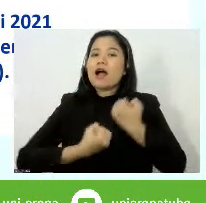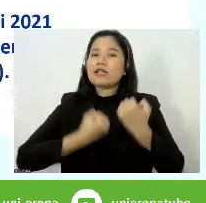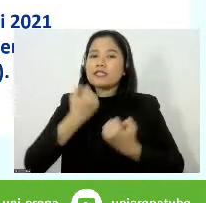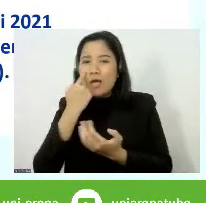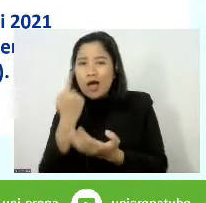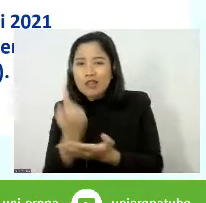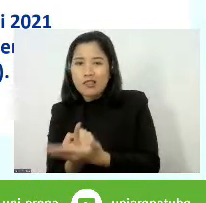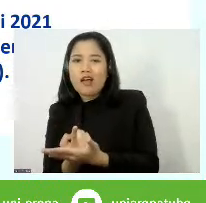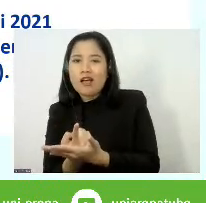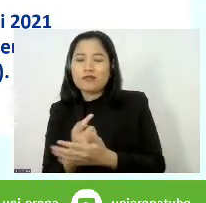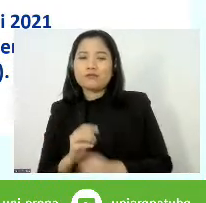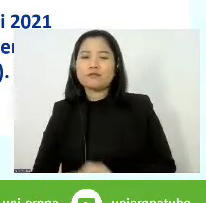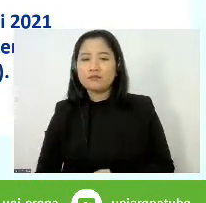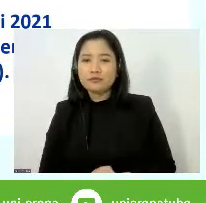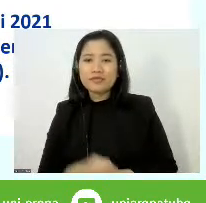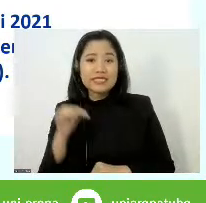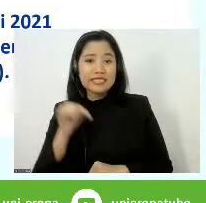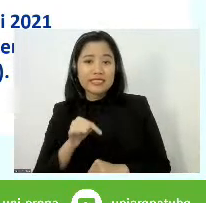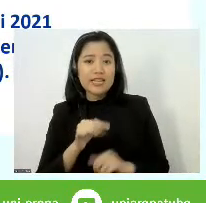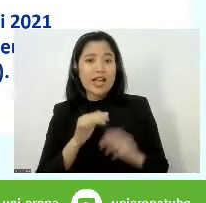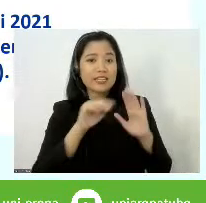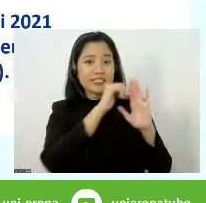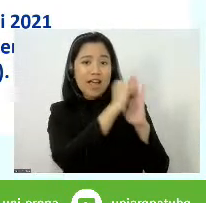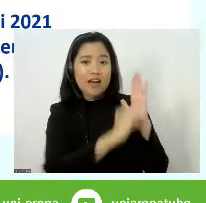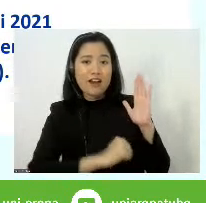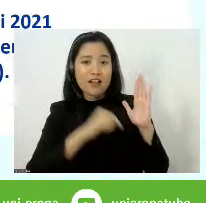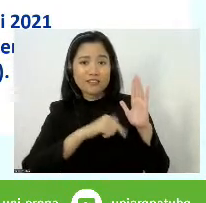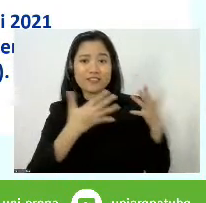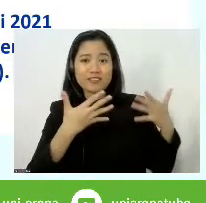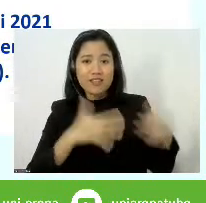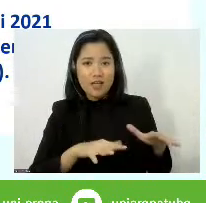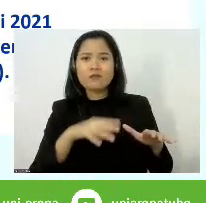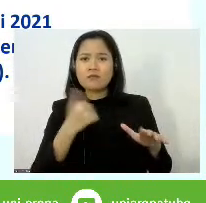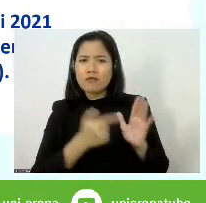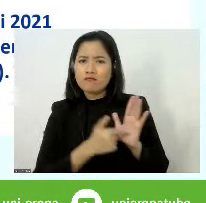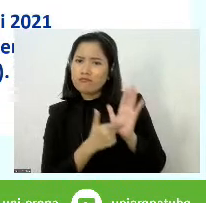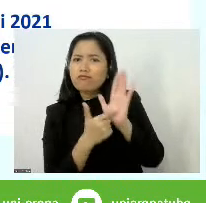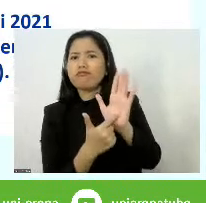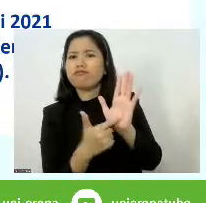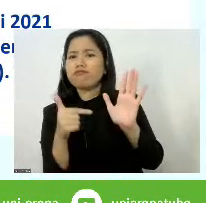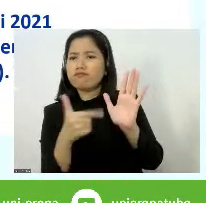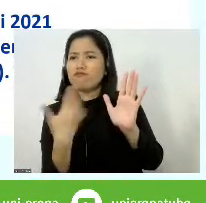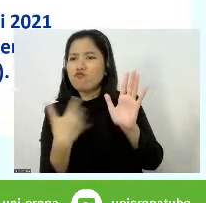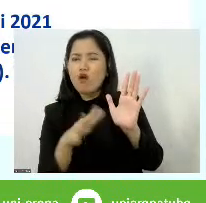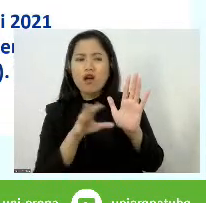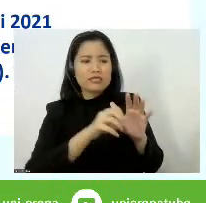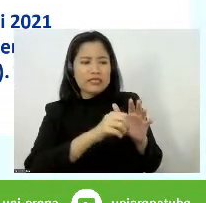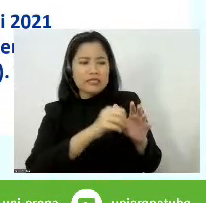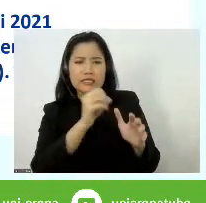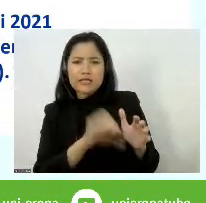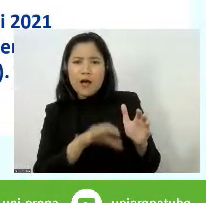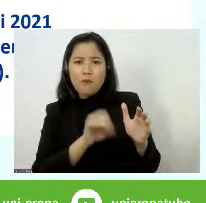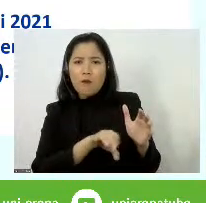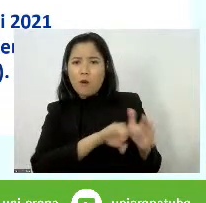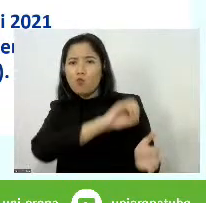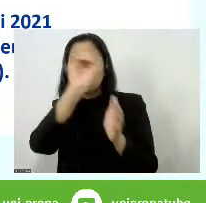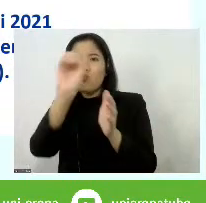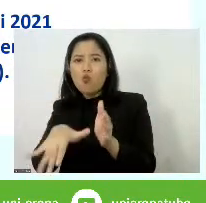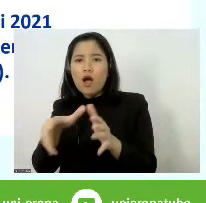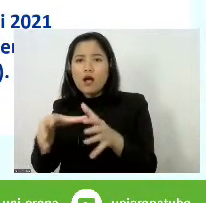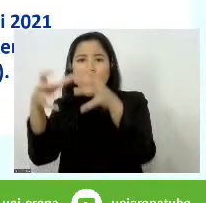mungkin keluar dari acara hari ini boleh dikasih remio Gua udah buang sampah sesuai